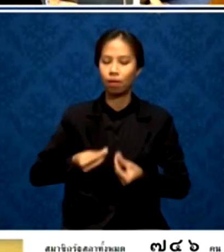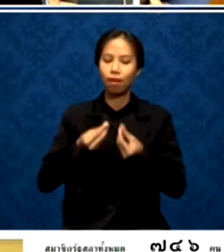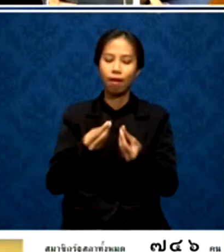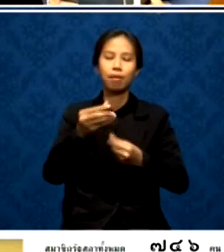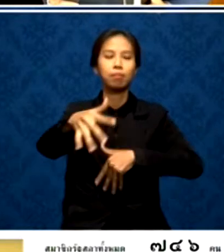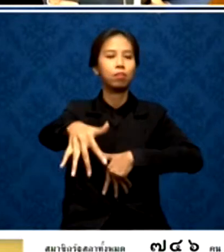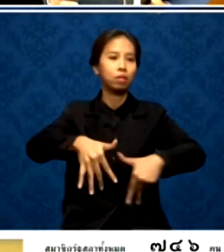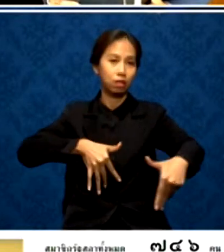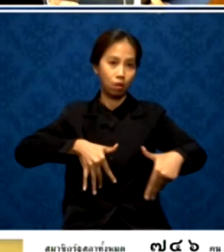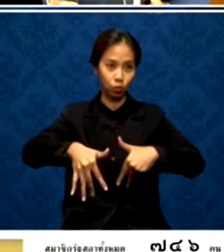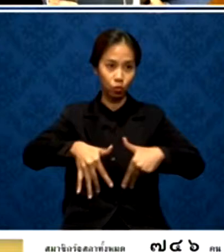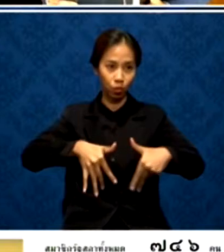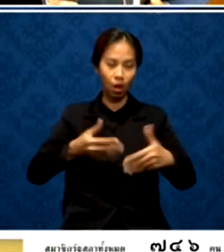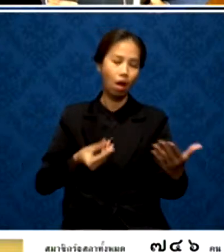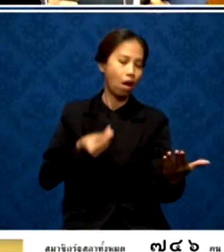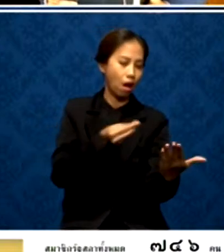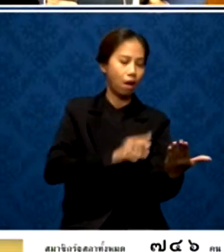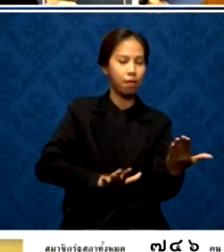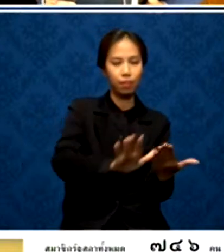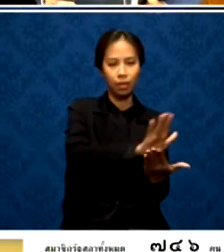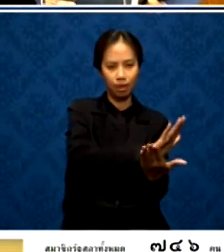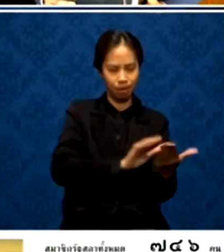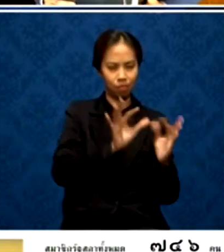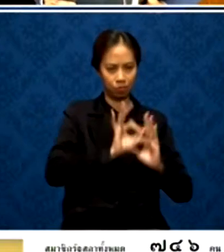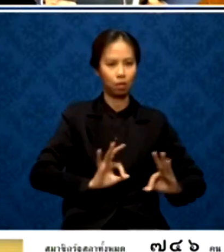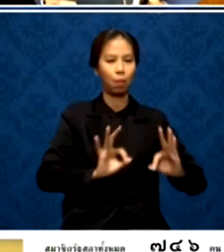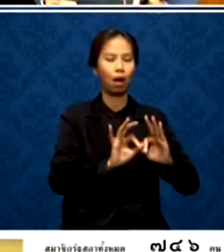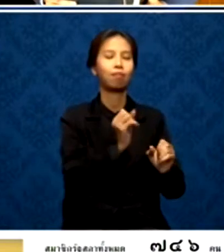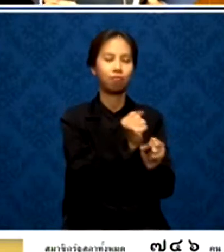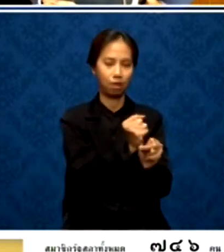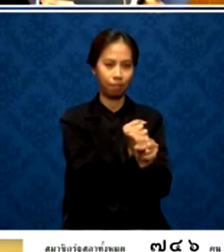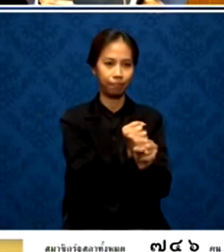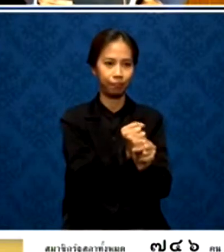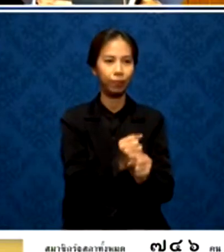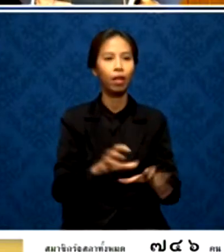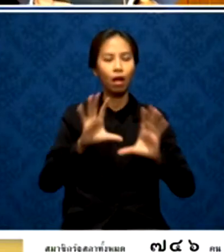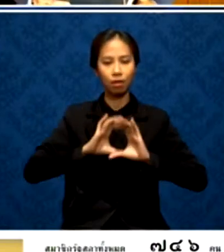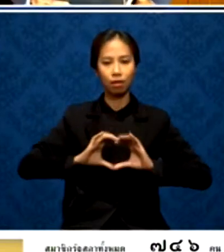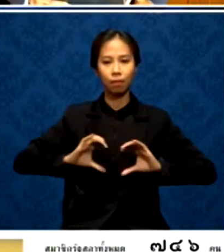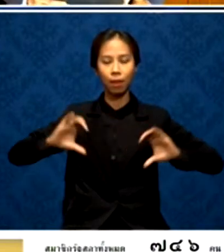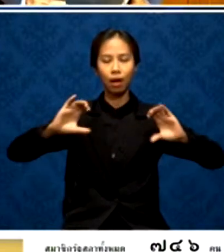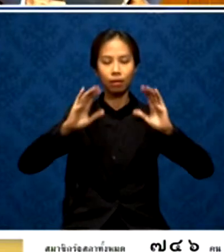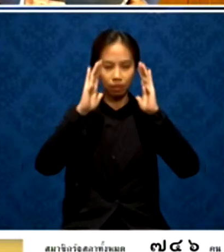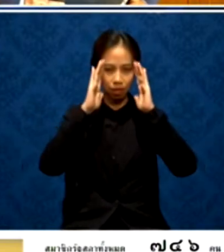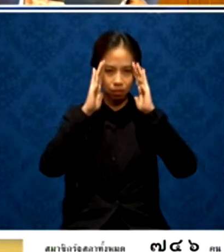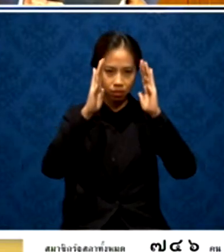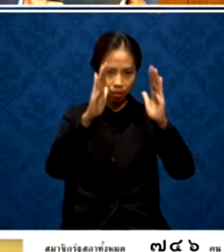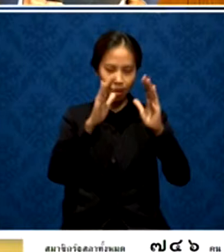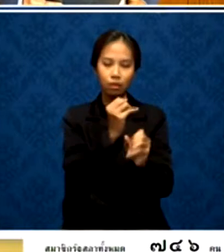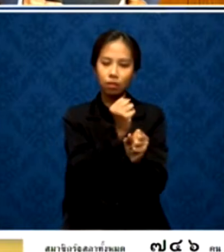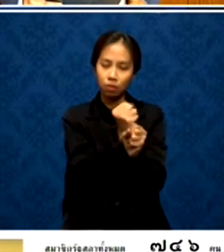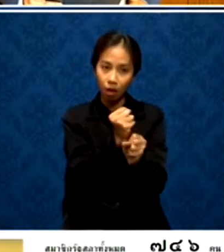ชนและประเทศเป็นที่ตั้งรัฐบาลมีความมุ่งมั่นตั้งใ